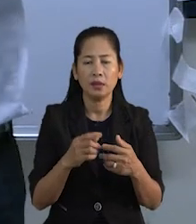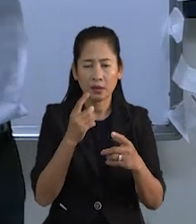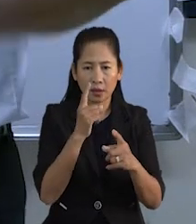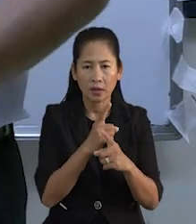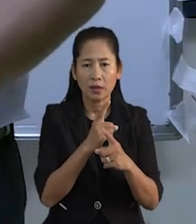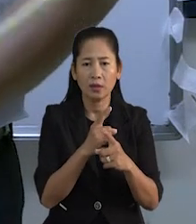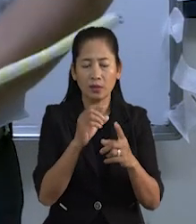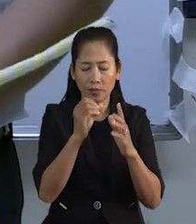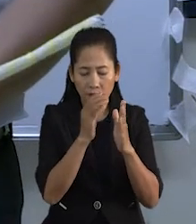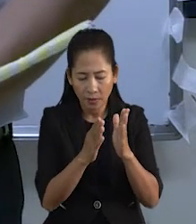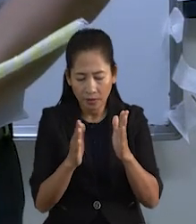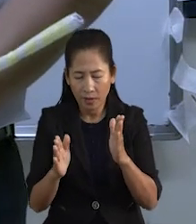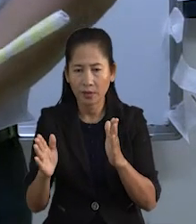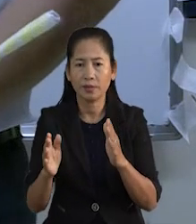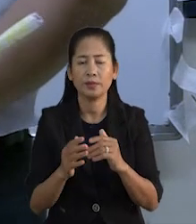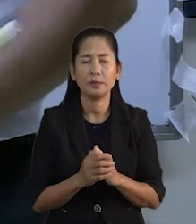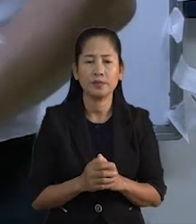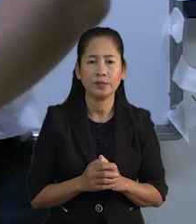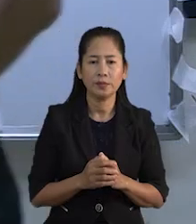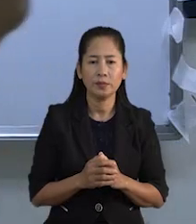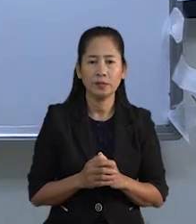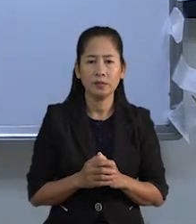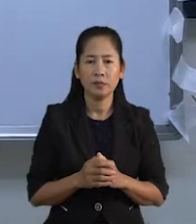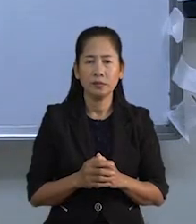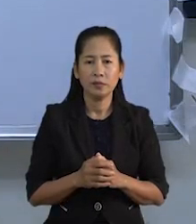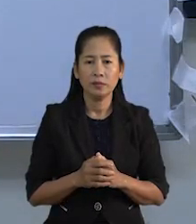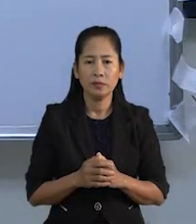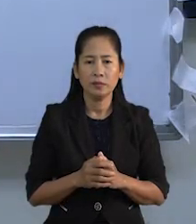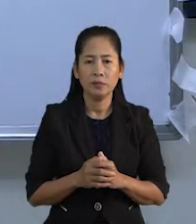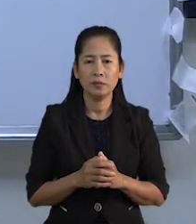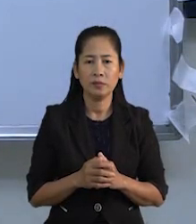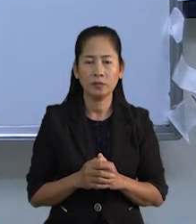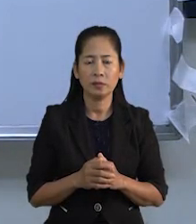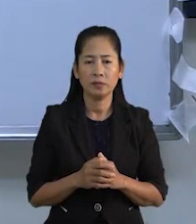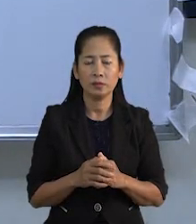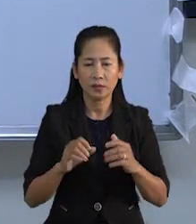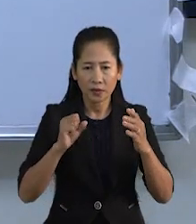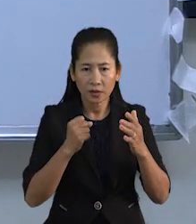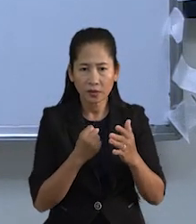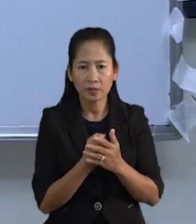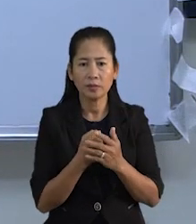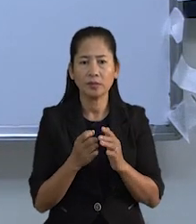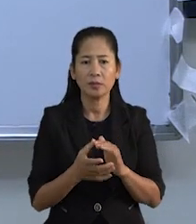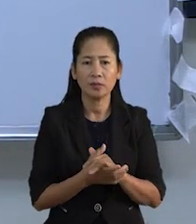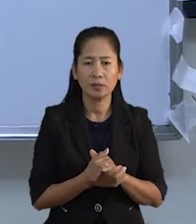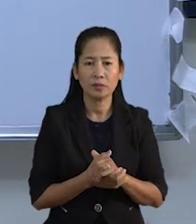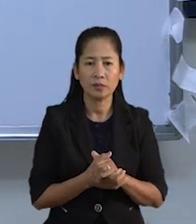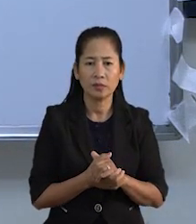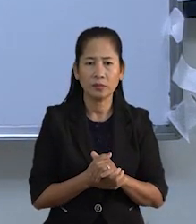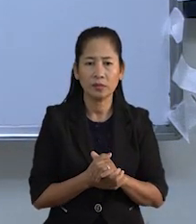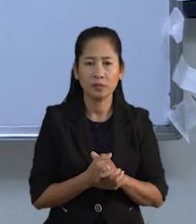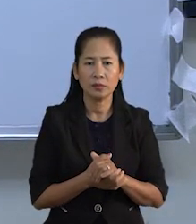ង្វាក់គ្នាណាលំដាប់លំដោយបាទតើព្យាយាមណាកូន